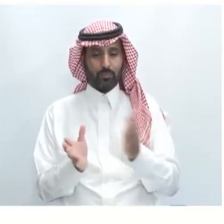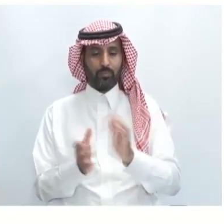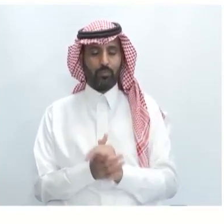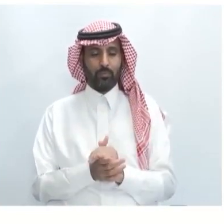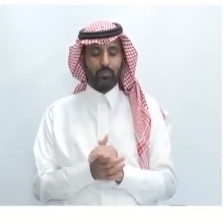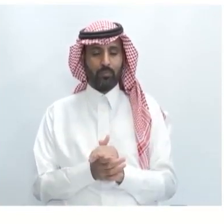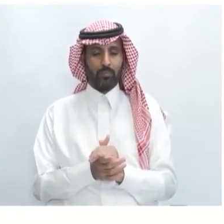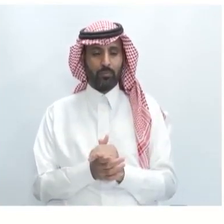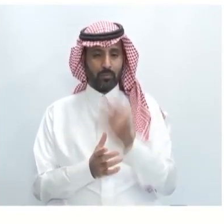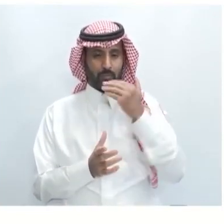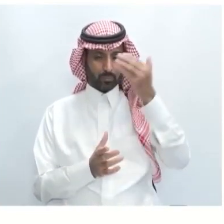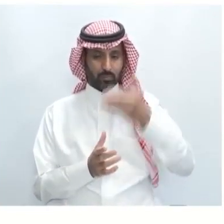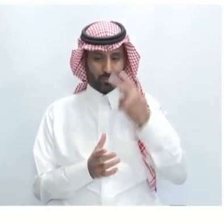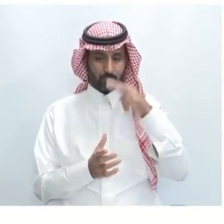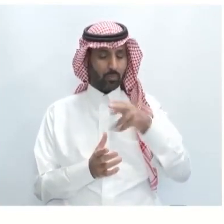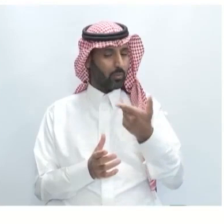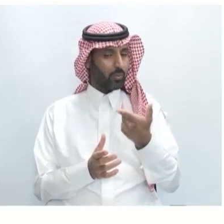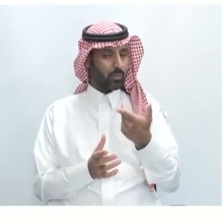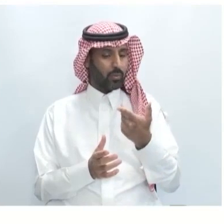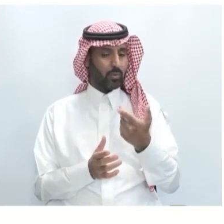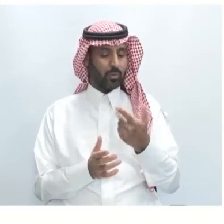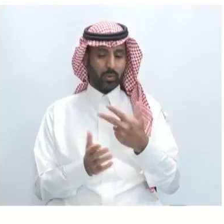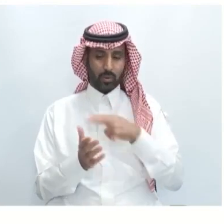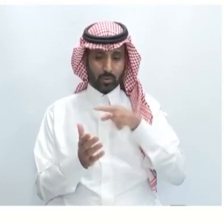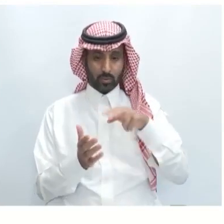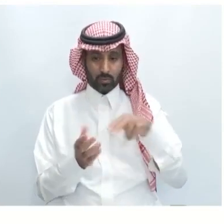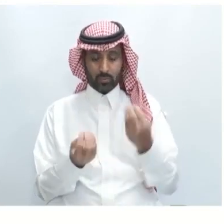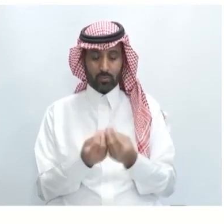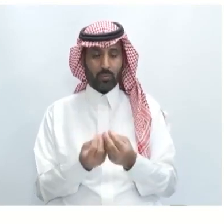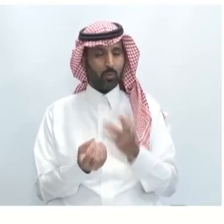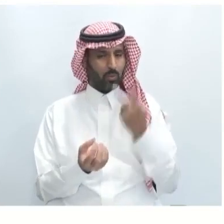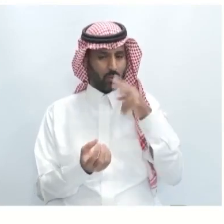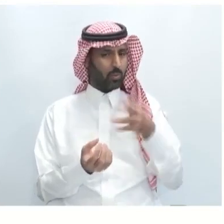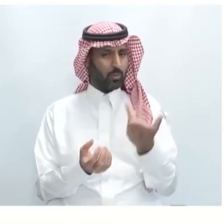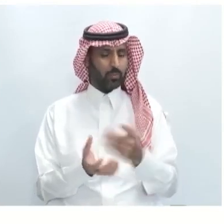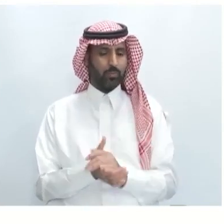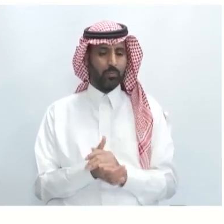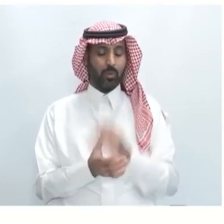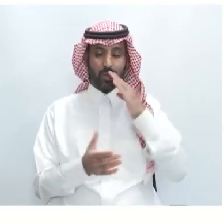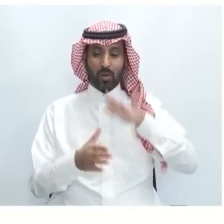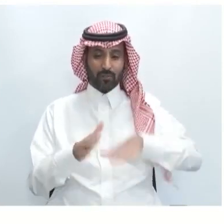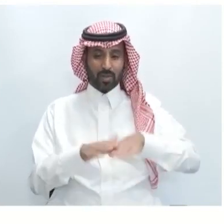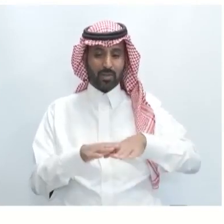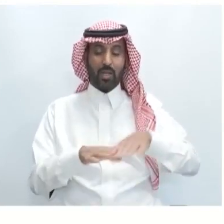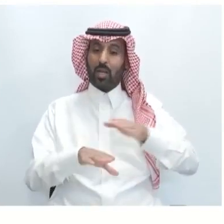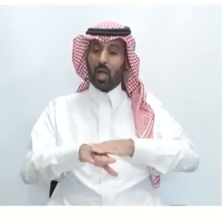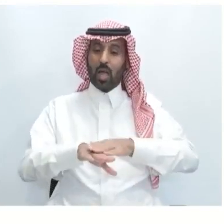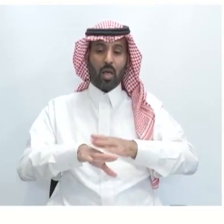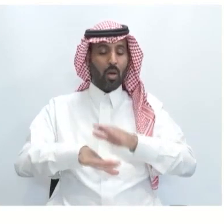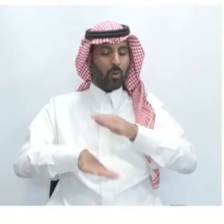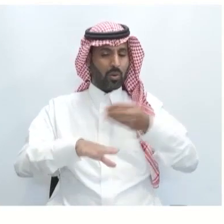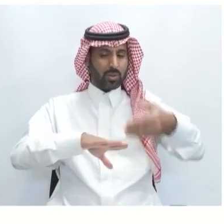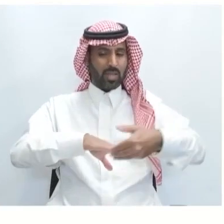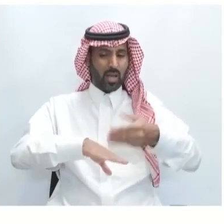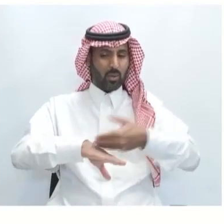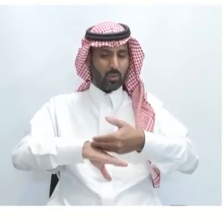الصوره الان انظر لىه هذه الصوره و نقراها معا ماذا يوجد قدم احسنتم ماذا يوجد في داخل